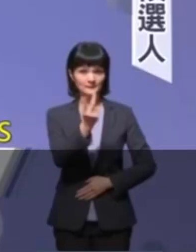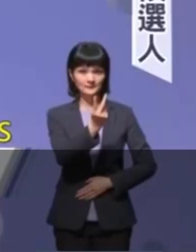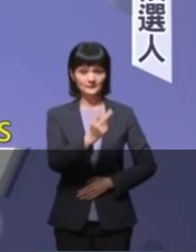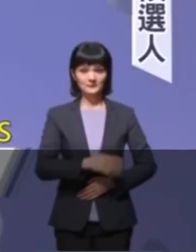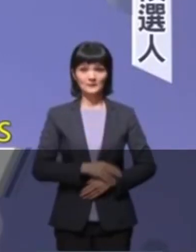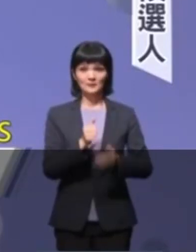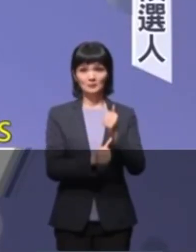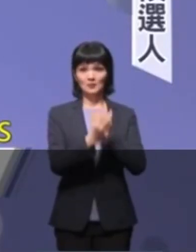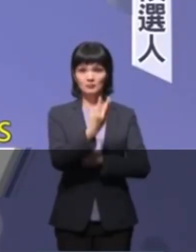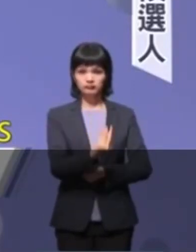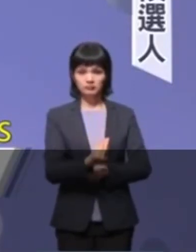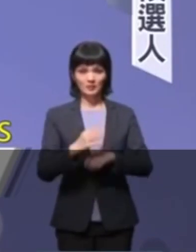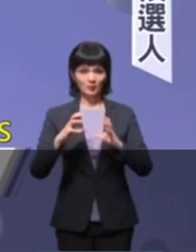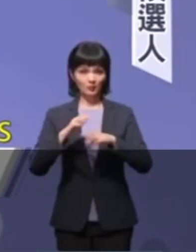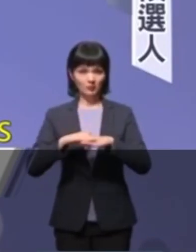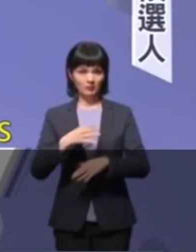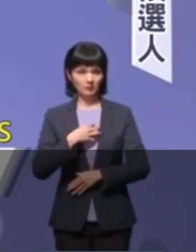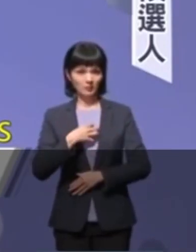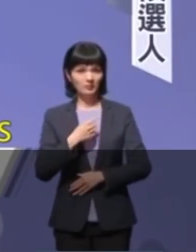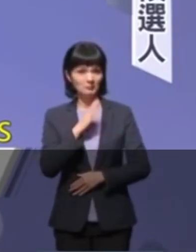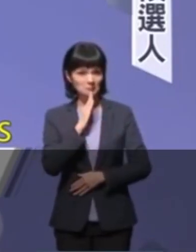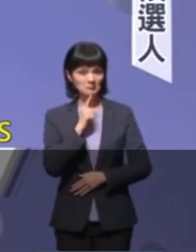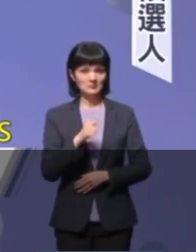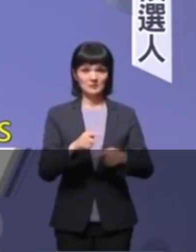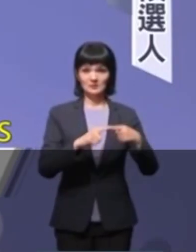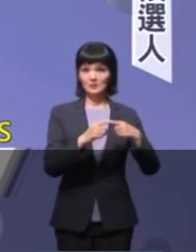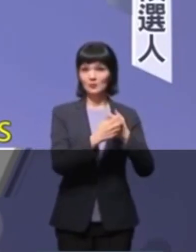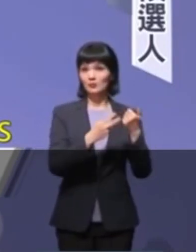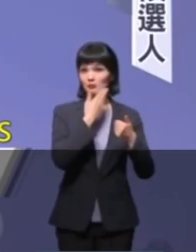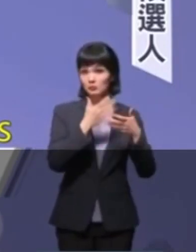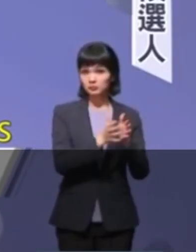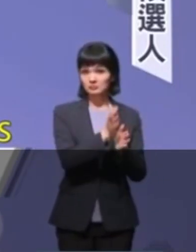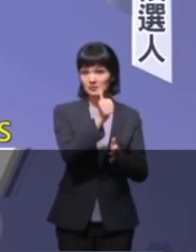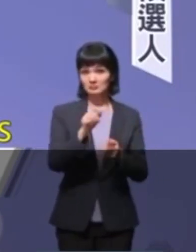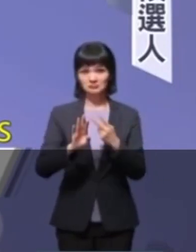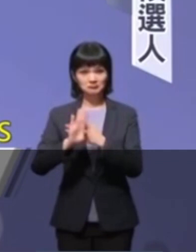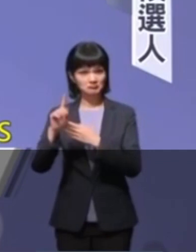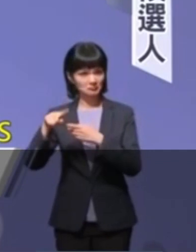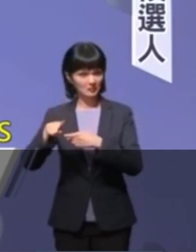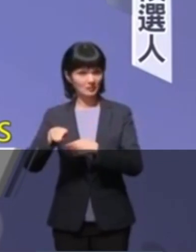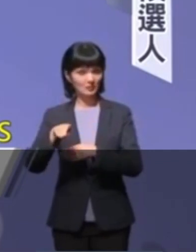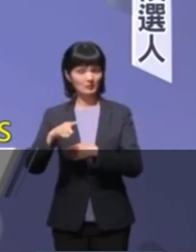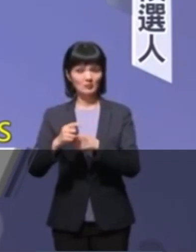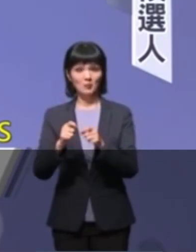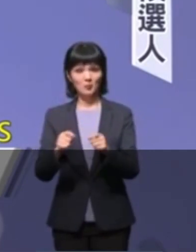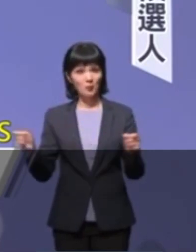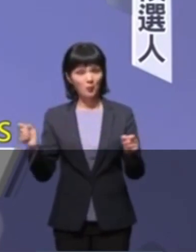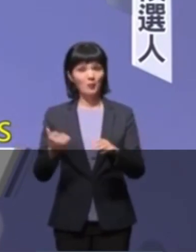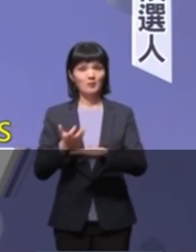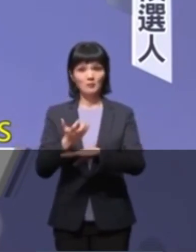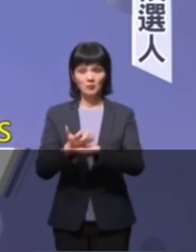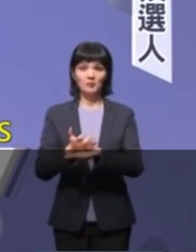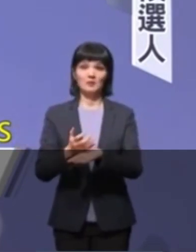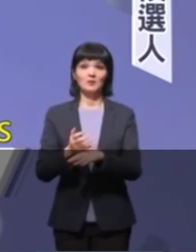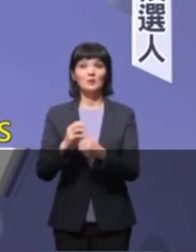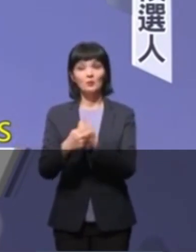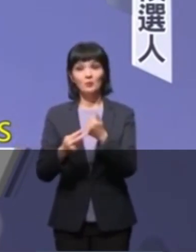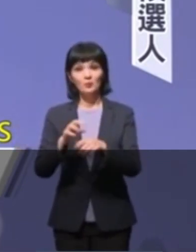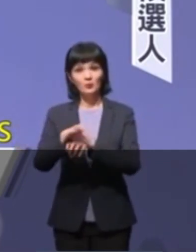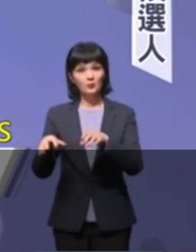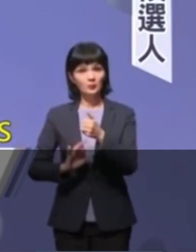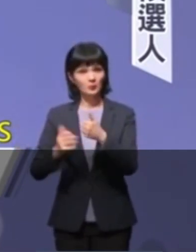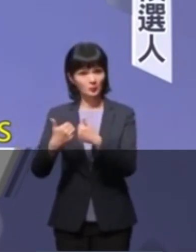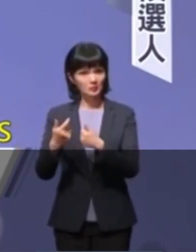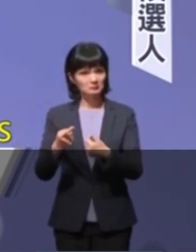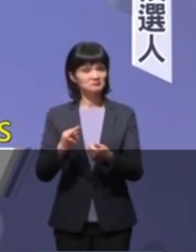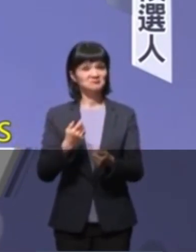少子女化是国安危机，你们一位是卫福部长，一位长期在卫环委员会，都束手无策，生育率还是